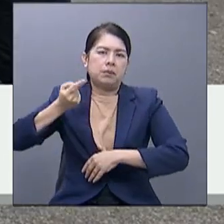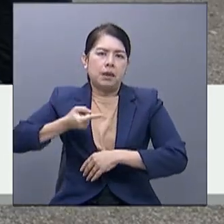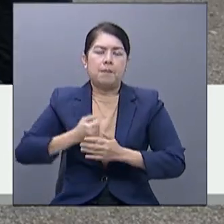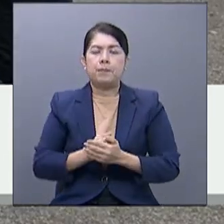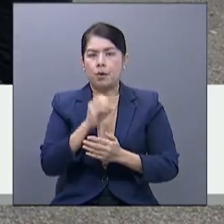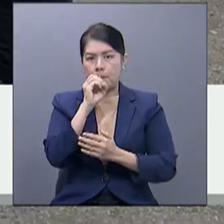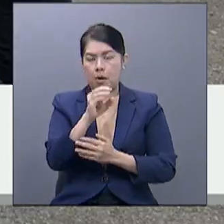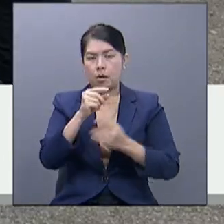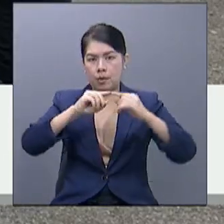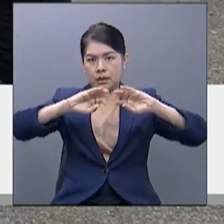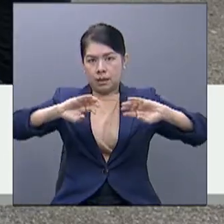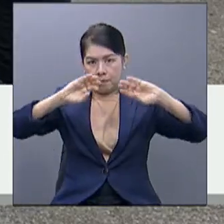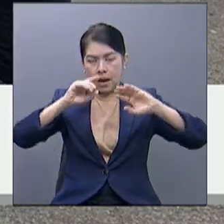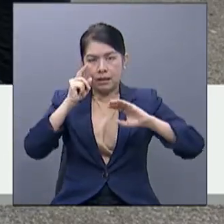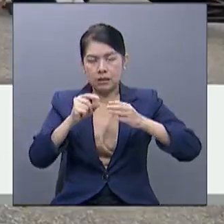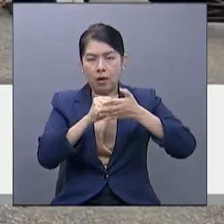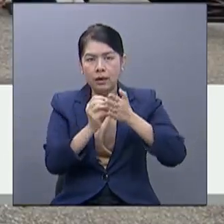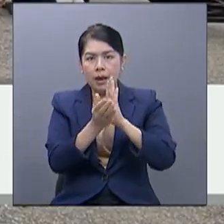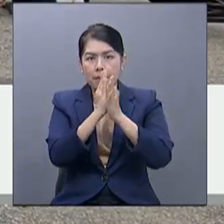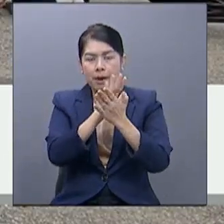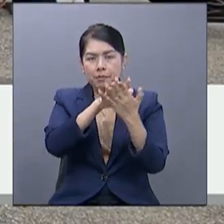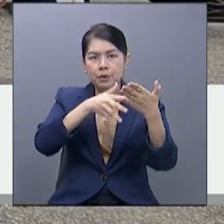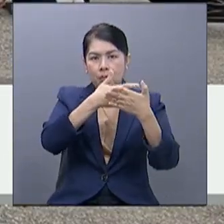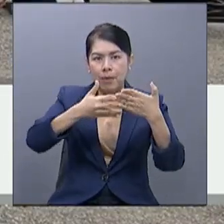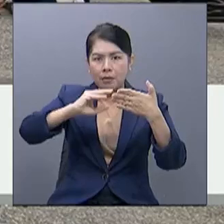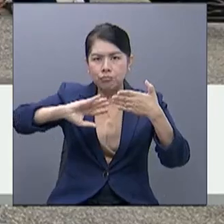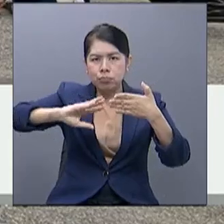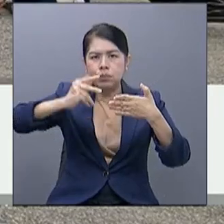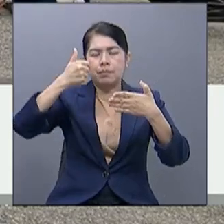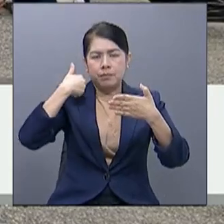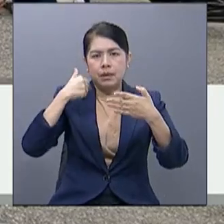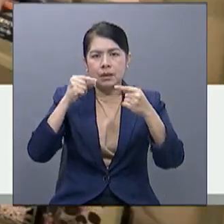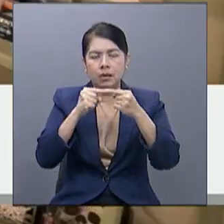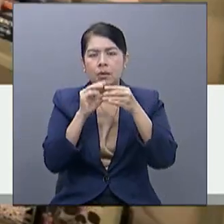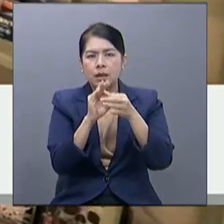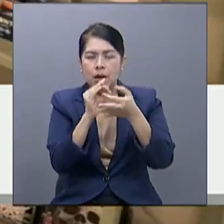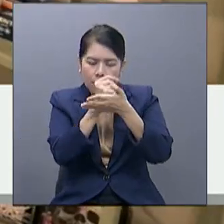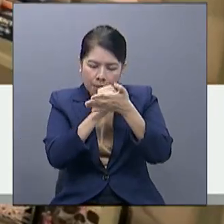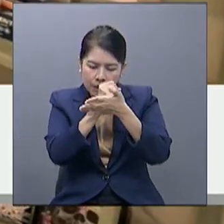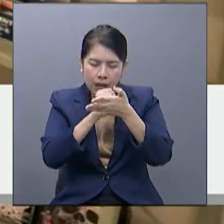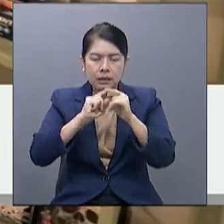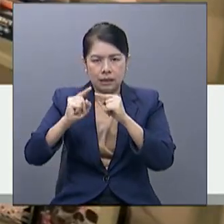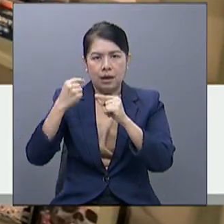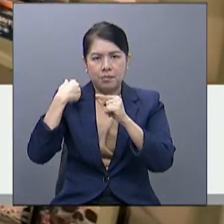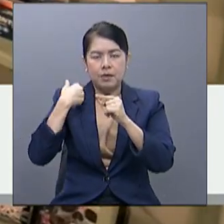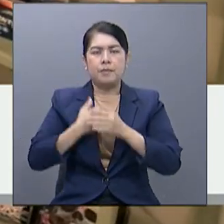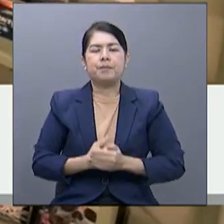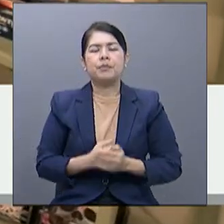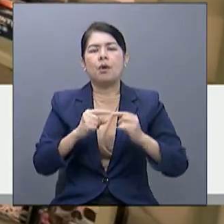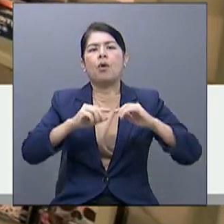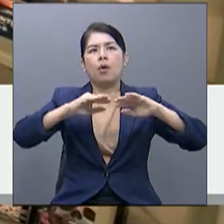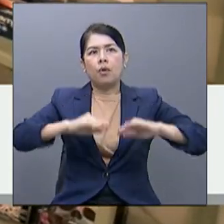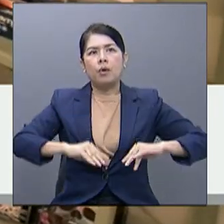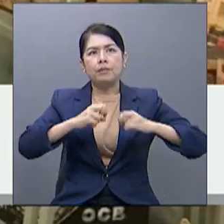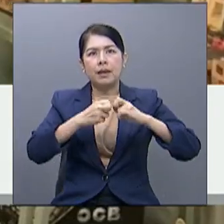ฒนากฎหมายและนโยบายที่ควบคุมยาเสพติดได้อย่างมีประสิทธิภาพและมีความเป็นธรรมซึ่งจะลดปัญหาที่เกิด